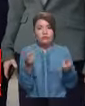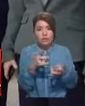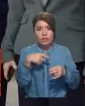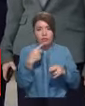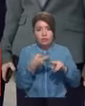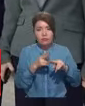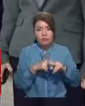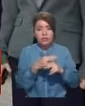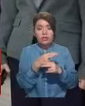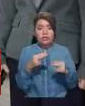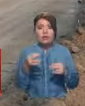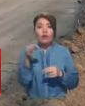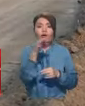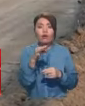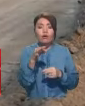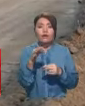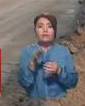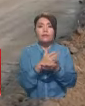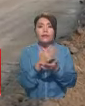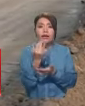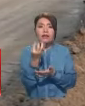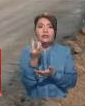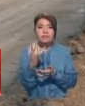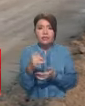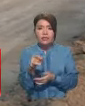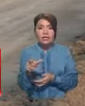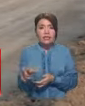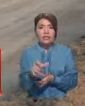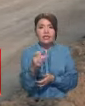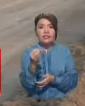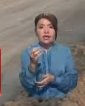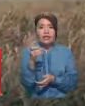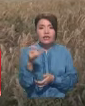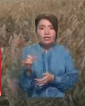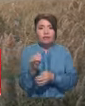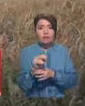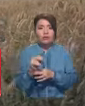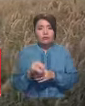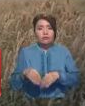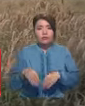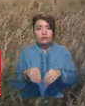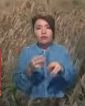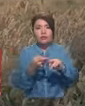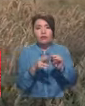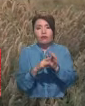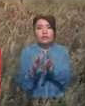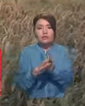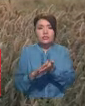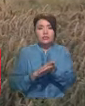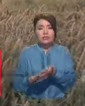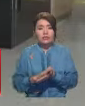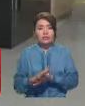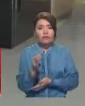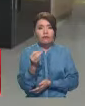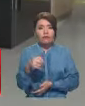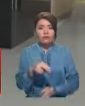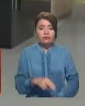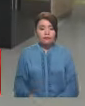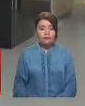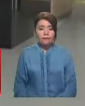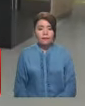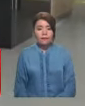темой встречи стали вопросы обмеления Каспия и реки Жаек, а также рекультивация загрязненных земель и очистка сточных вод.